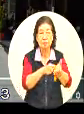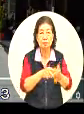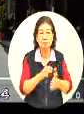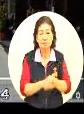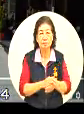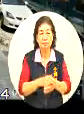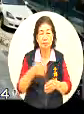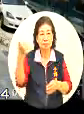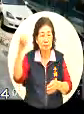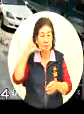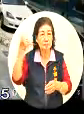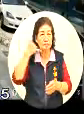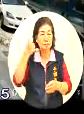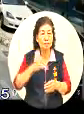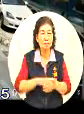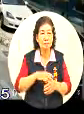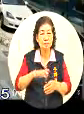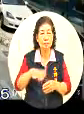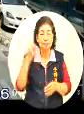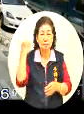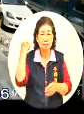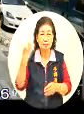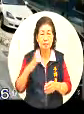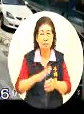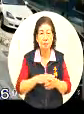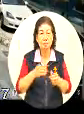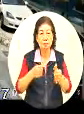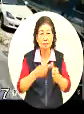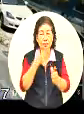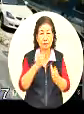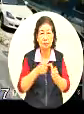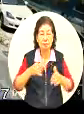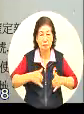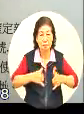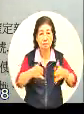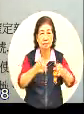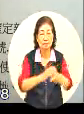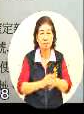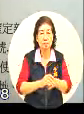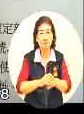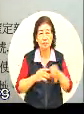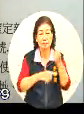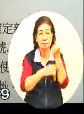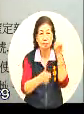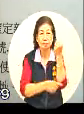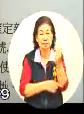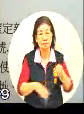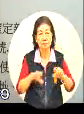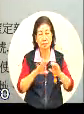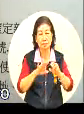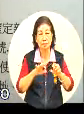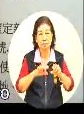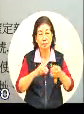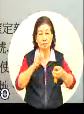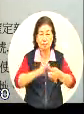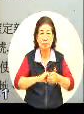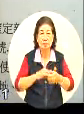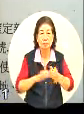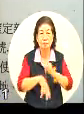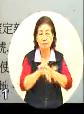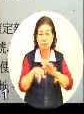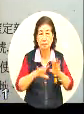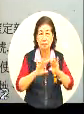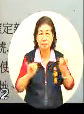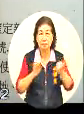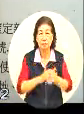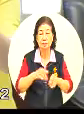本席陈情，这新甲路这边的法定空地哈、哦，法定空地，哦，他们这边